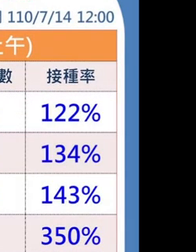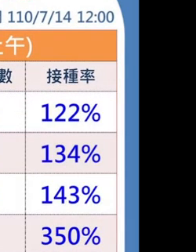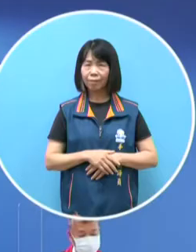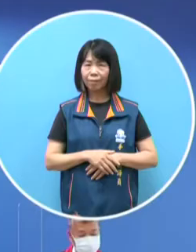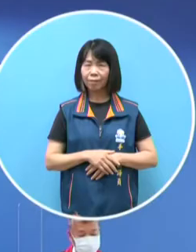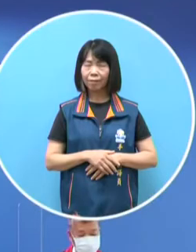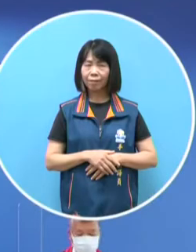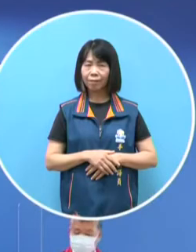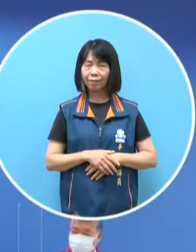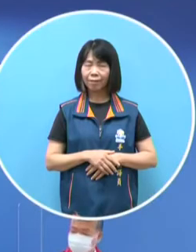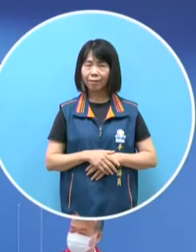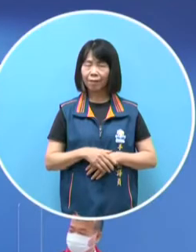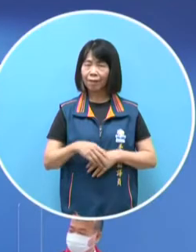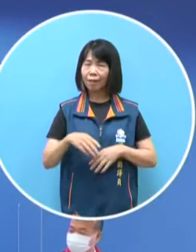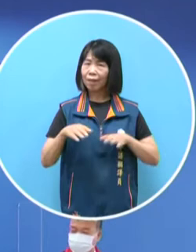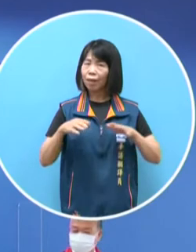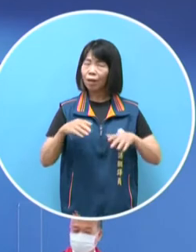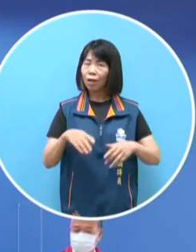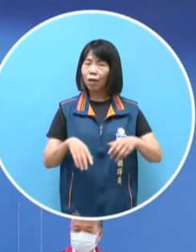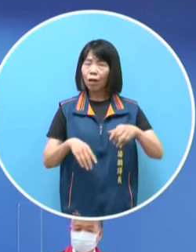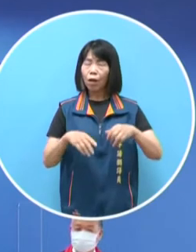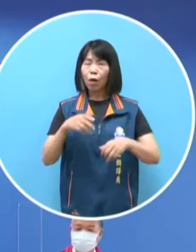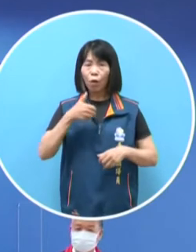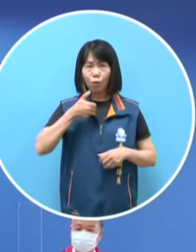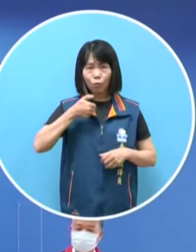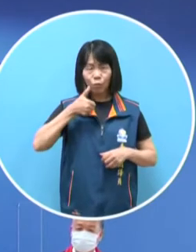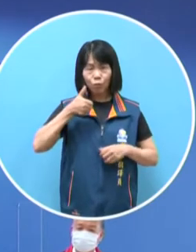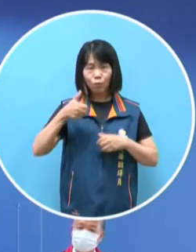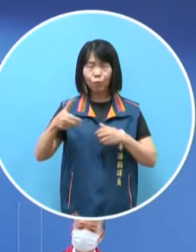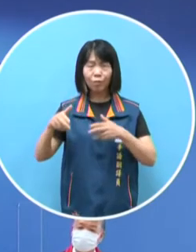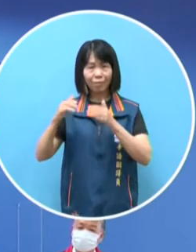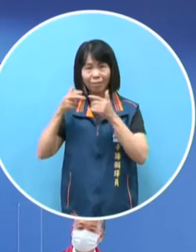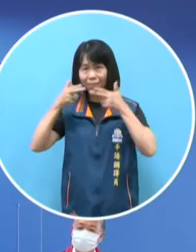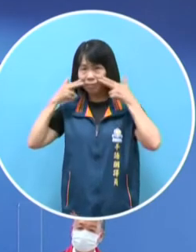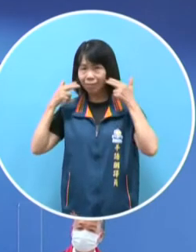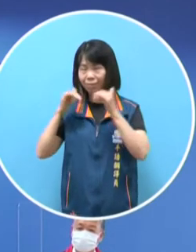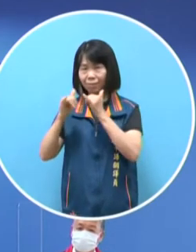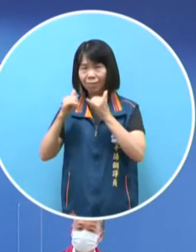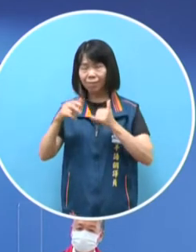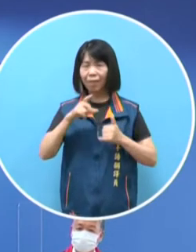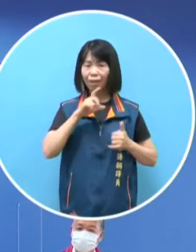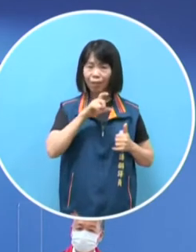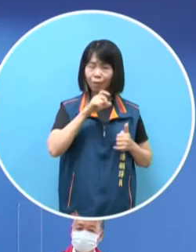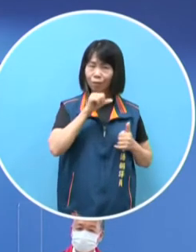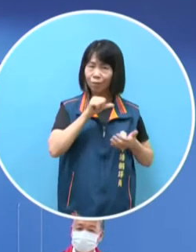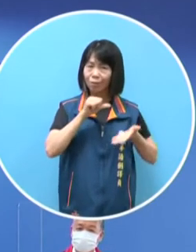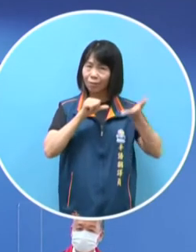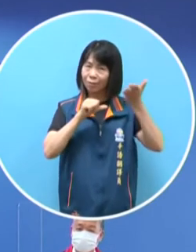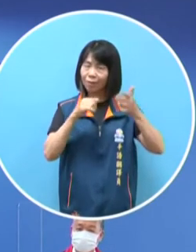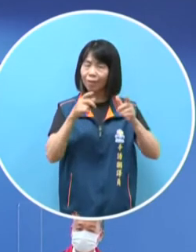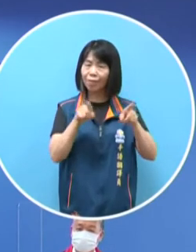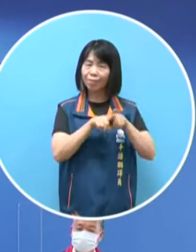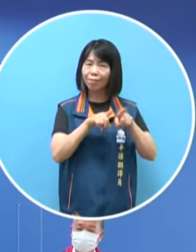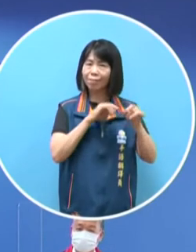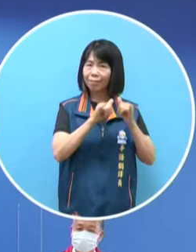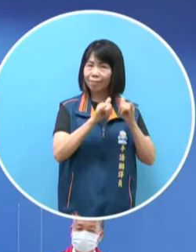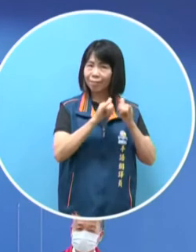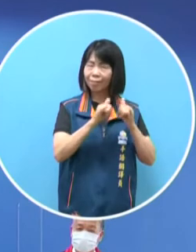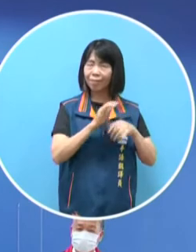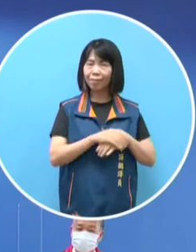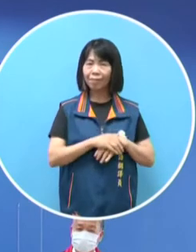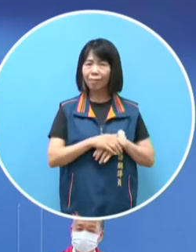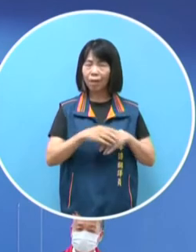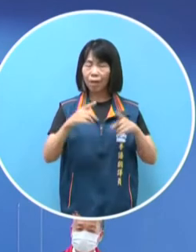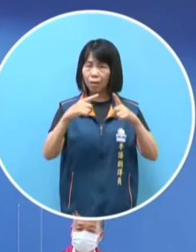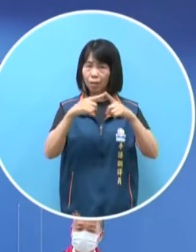威跟大家报告，我们在55岁以上的原住民还有65岁以上的非原住民，我们的